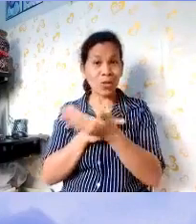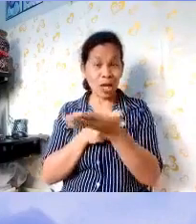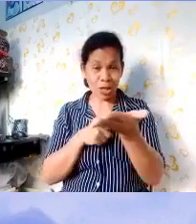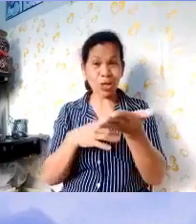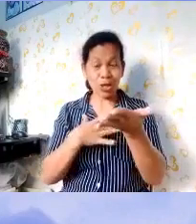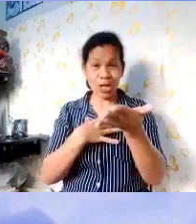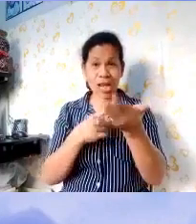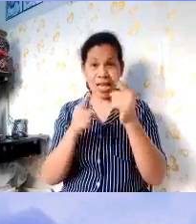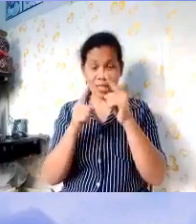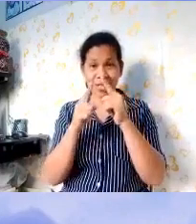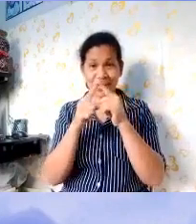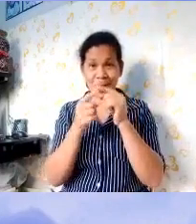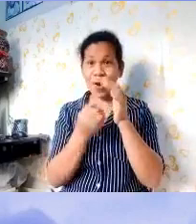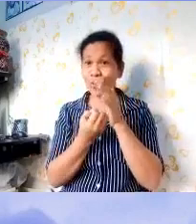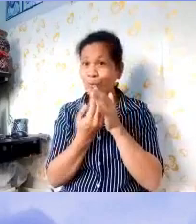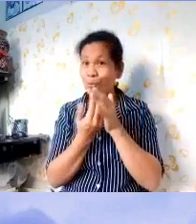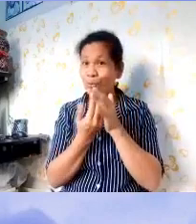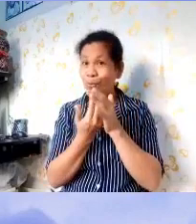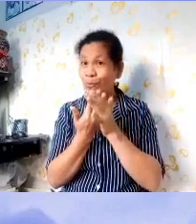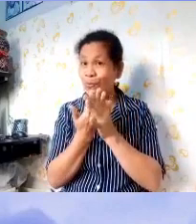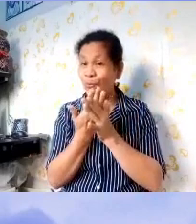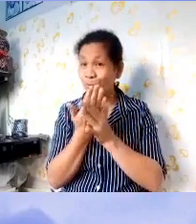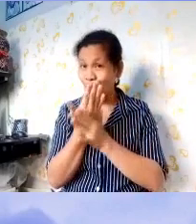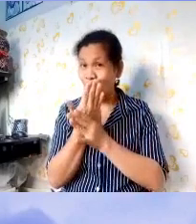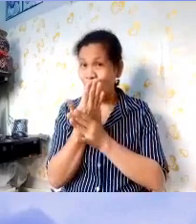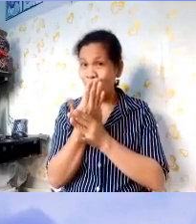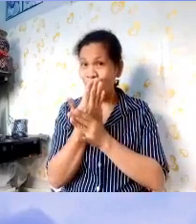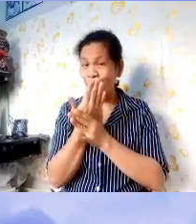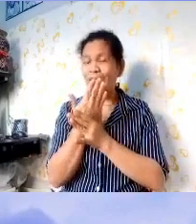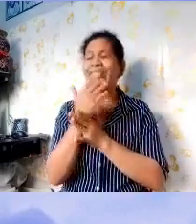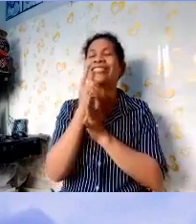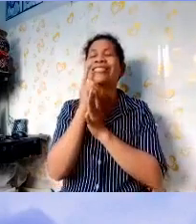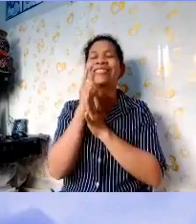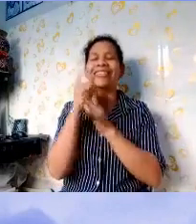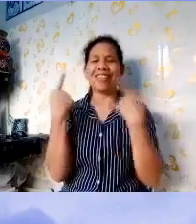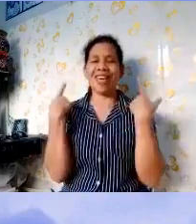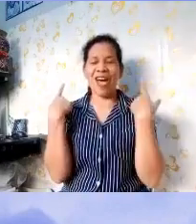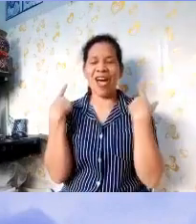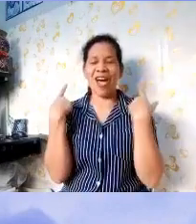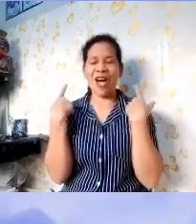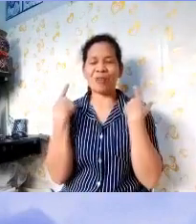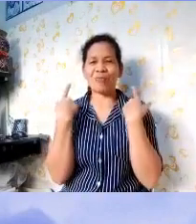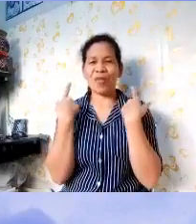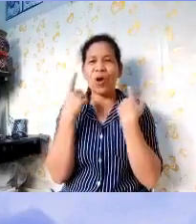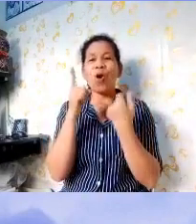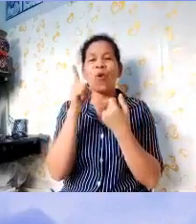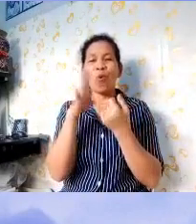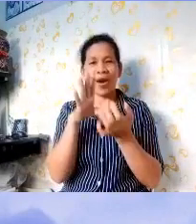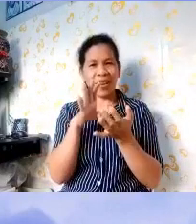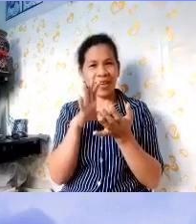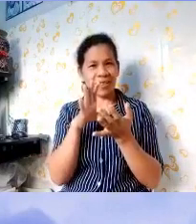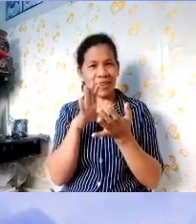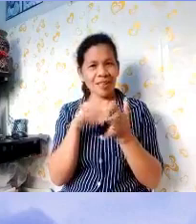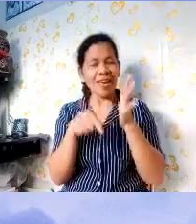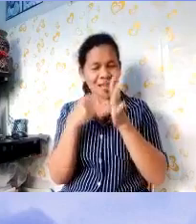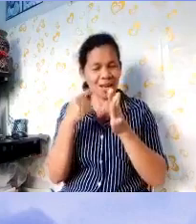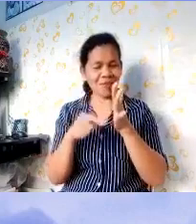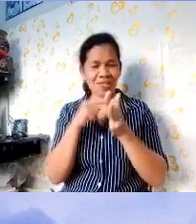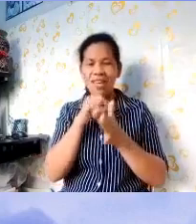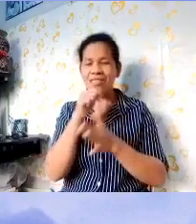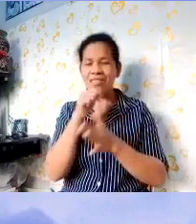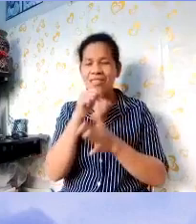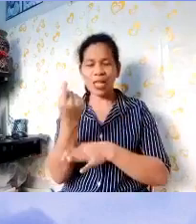bumunga ng tig-isang daang beses. Ano po? Hindi lamang po sa ating